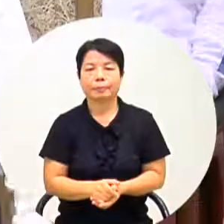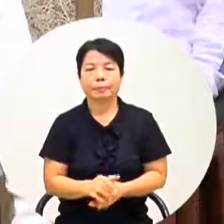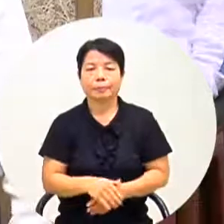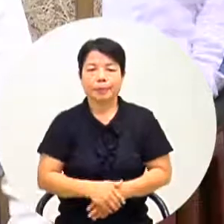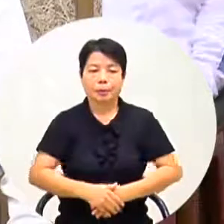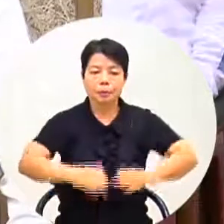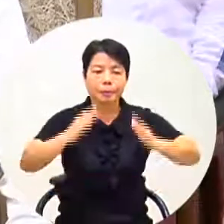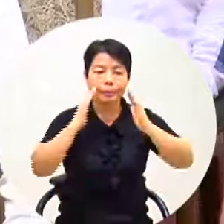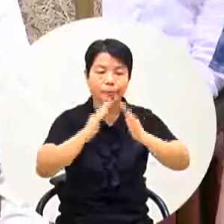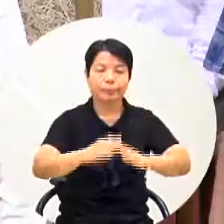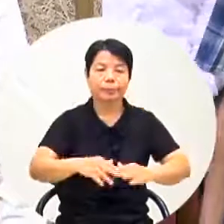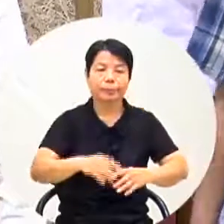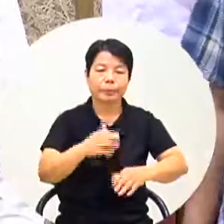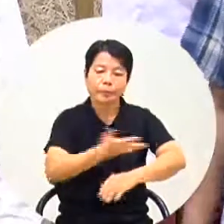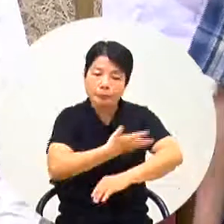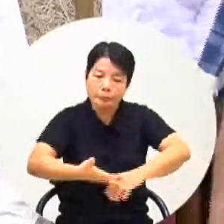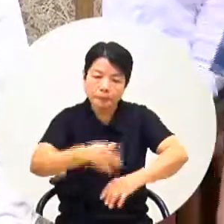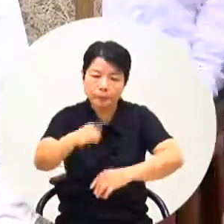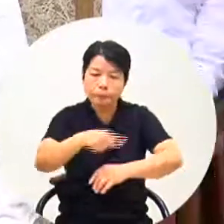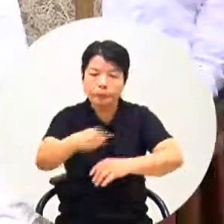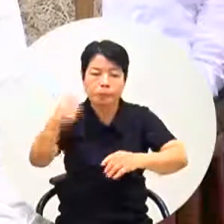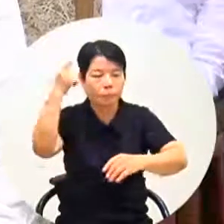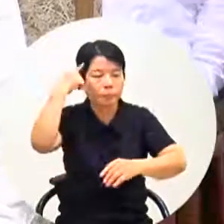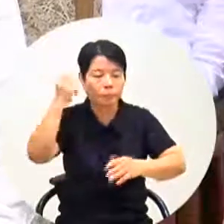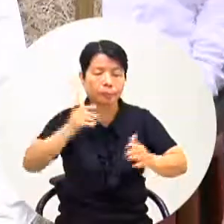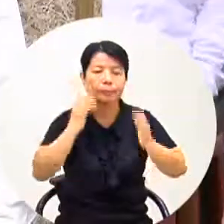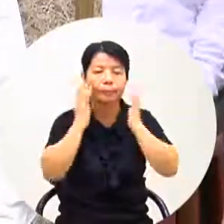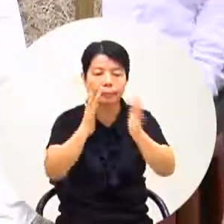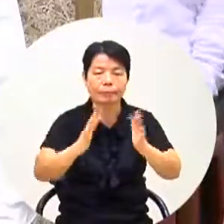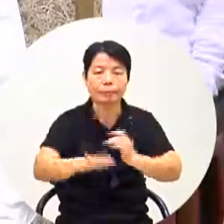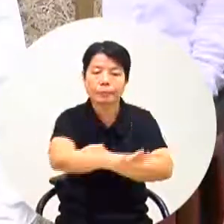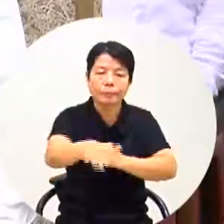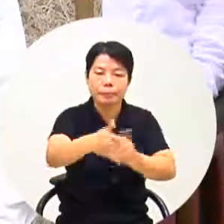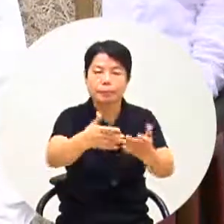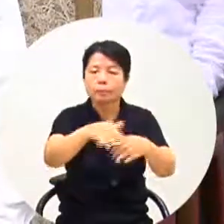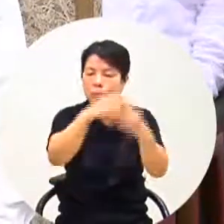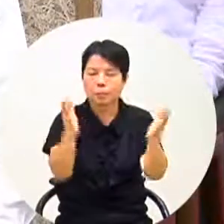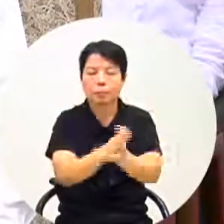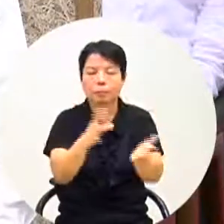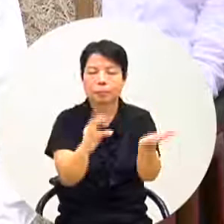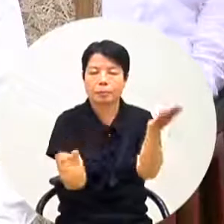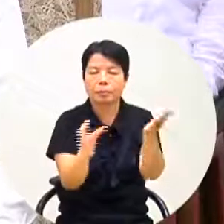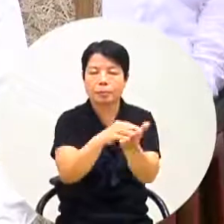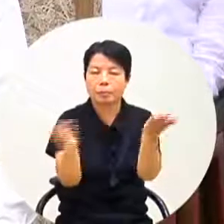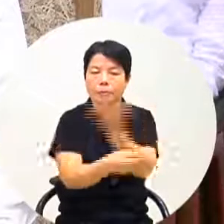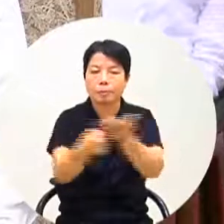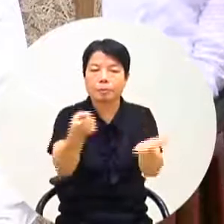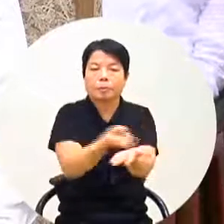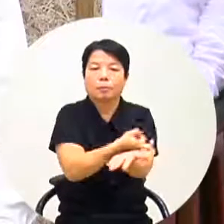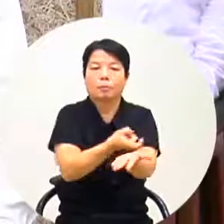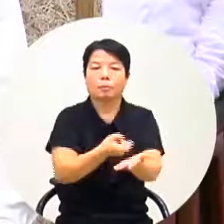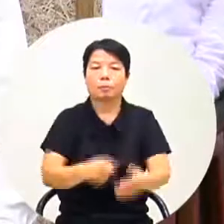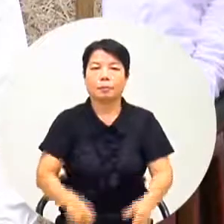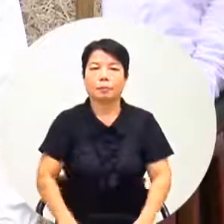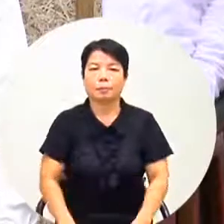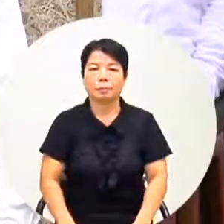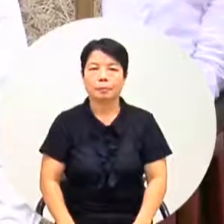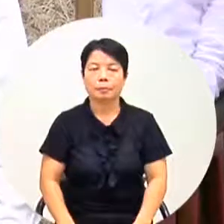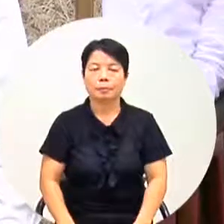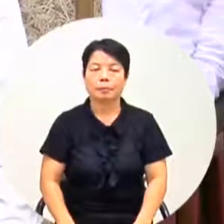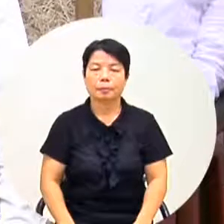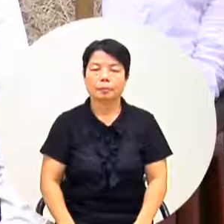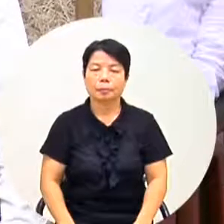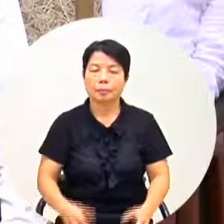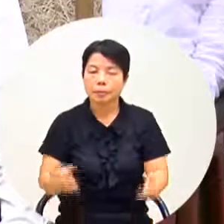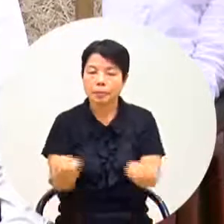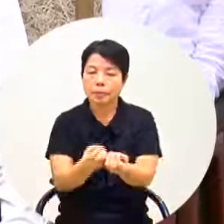的问题，就是北子头市场这个问题吼，其实啊全部拢拆完了嘛，啊我想哦